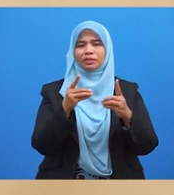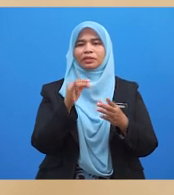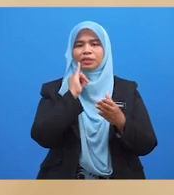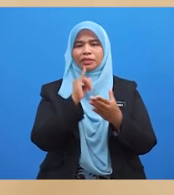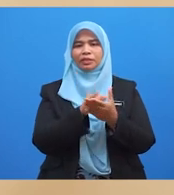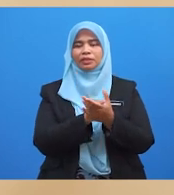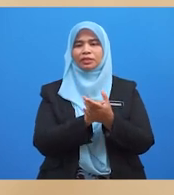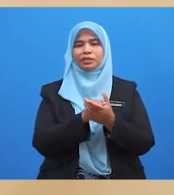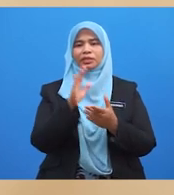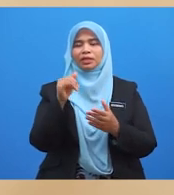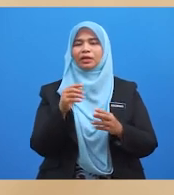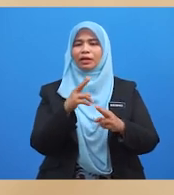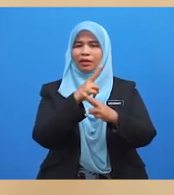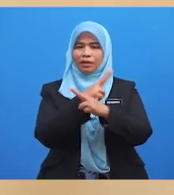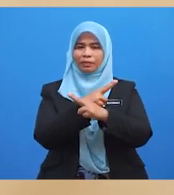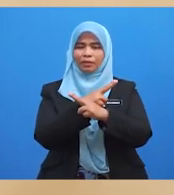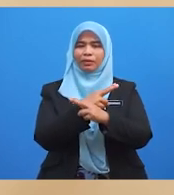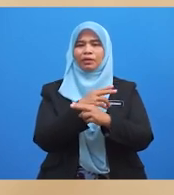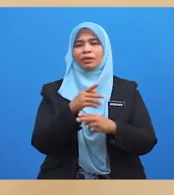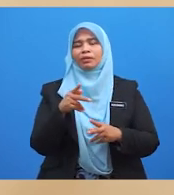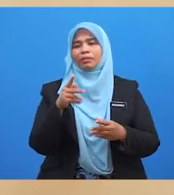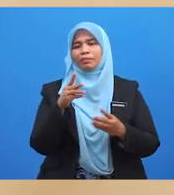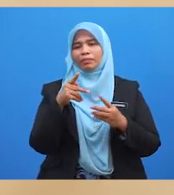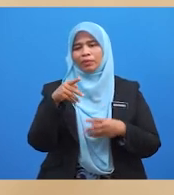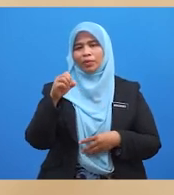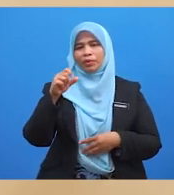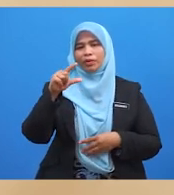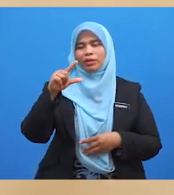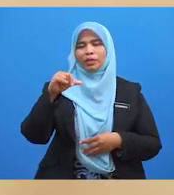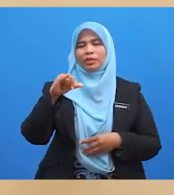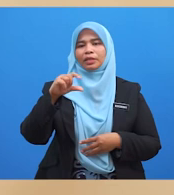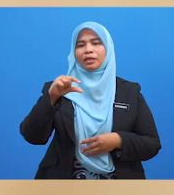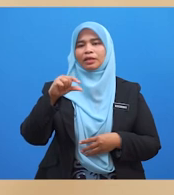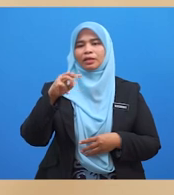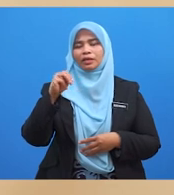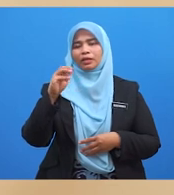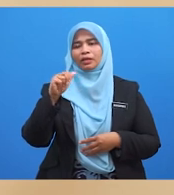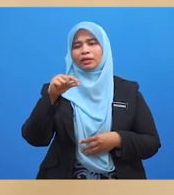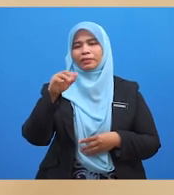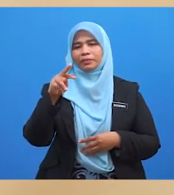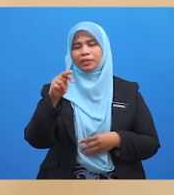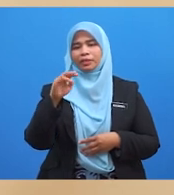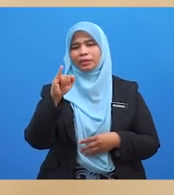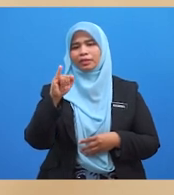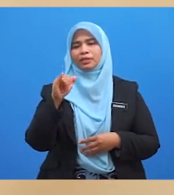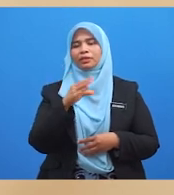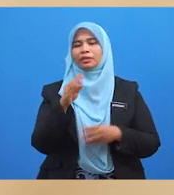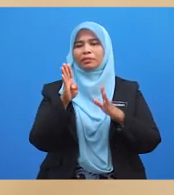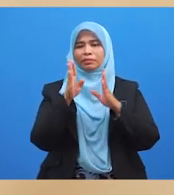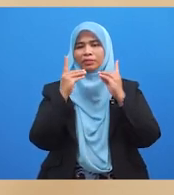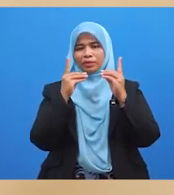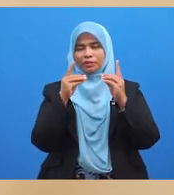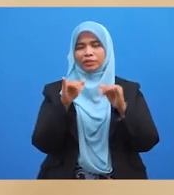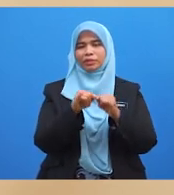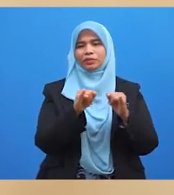isteri mengharamkan poligami yang telah dihalalkan oleh Allah dan berdosa juga kepada isteri